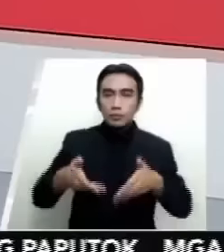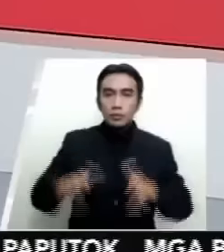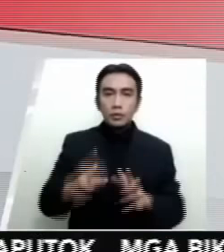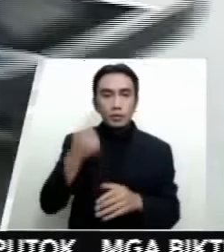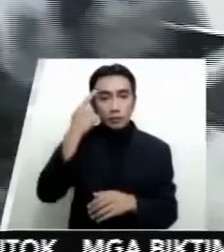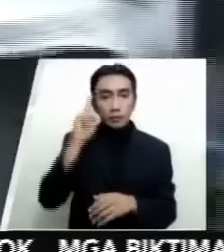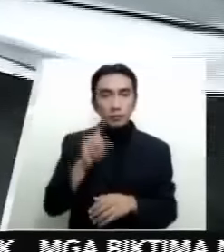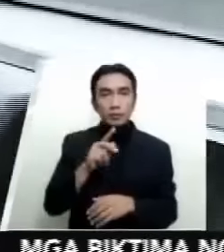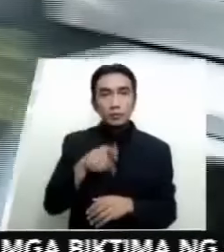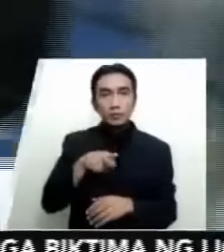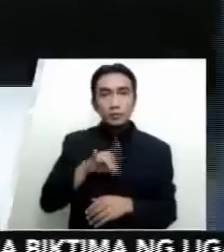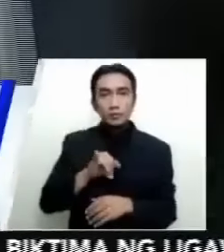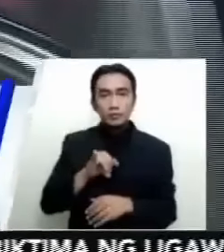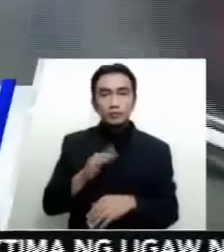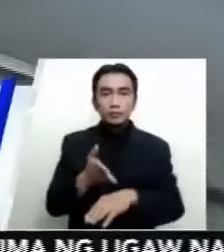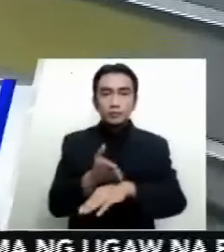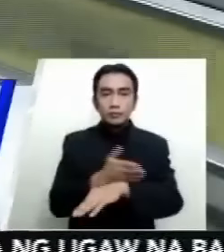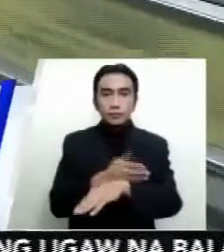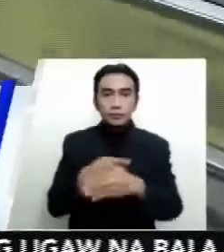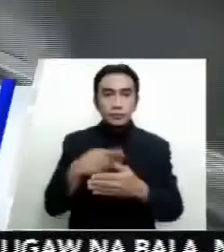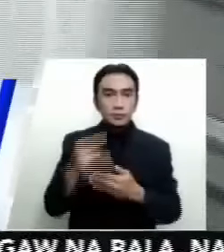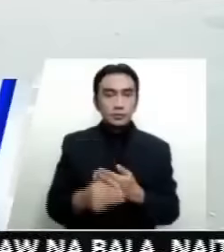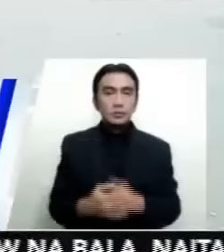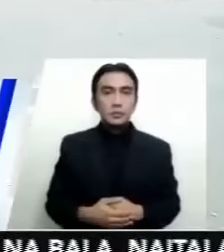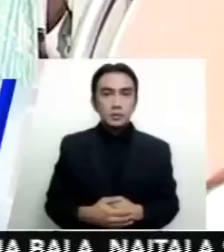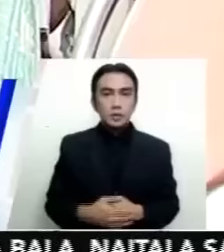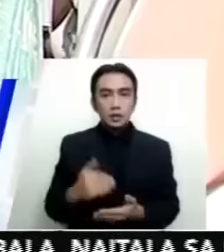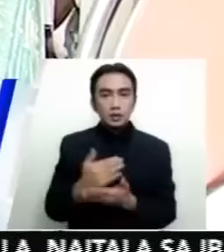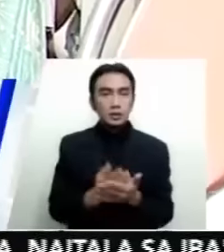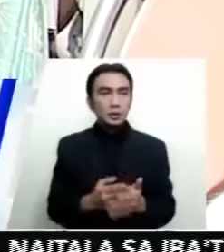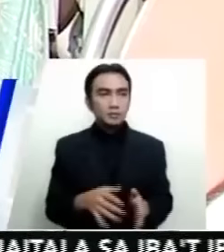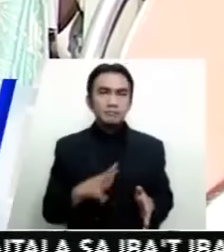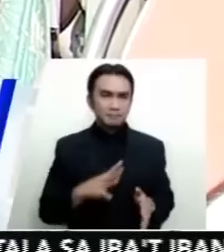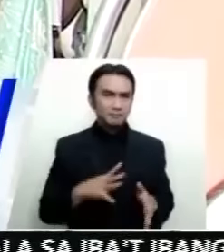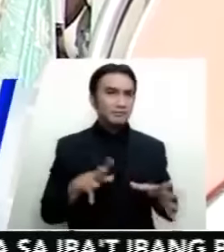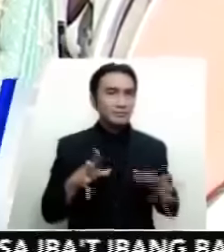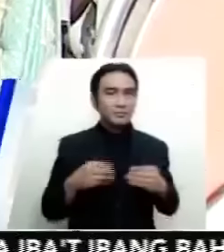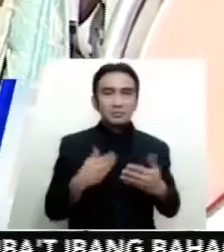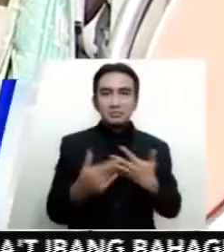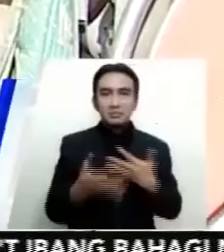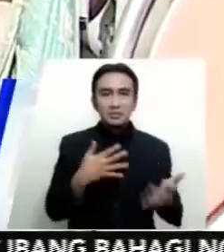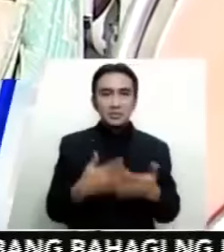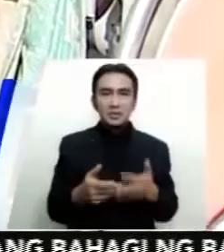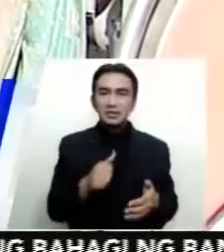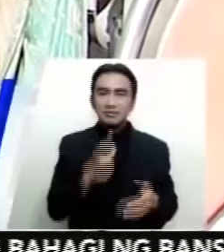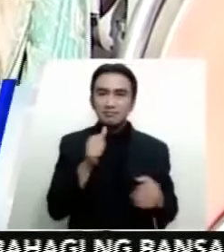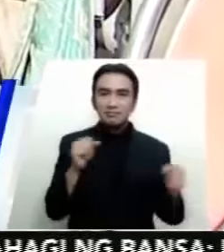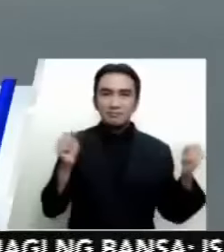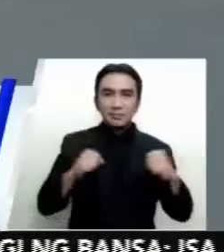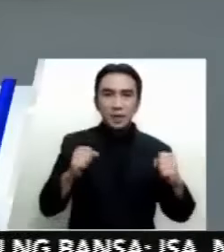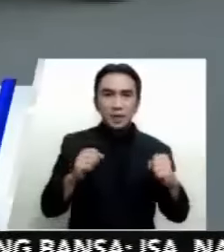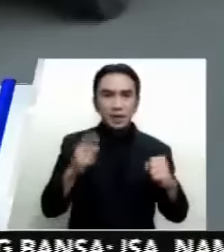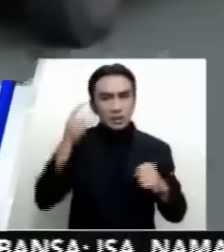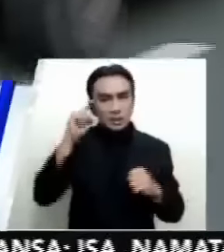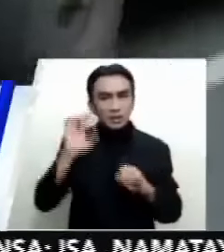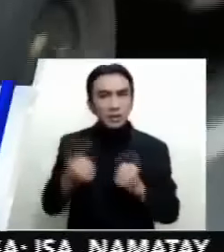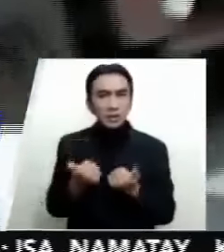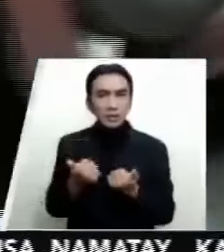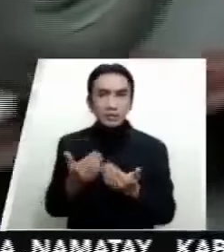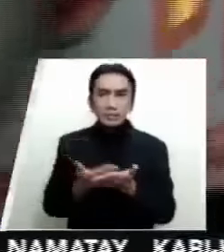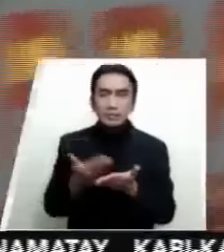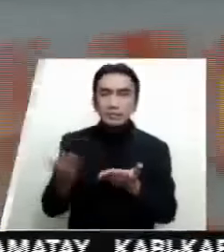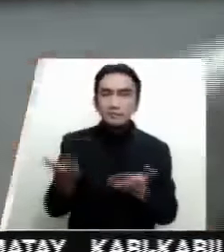Program. Iyong iba, humabol kahit hindi pabor sa consolidation at hindi raw alam kung paano pupodohan ng modern jeep. Sa datos